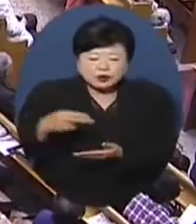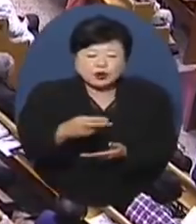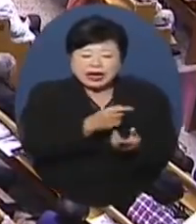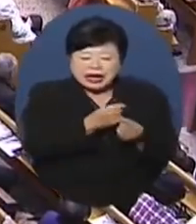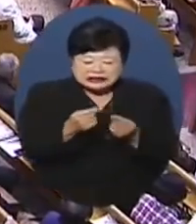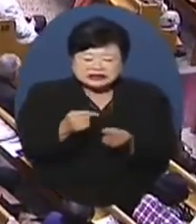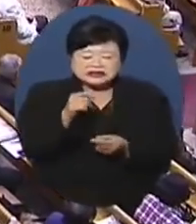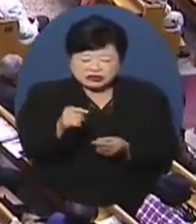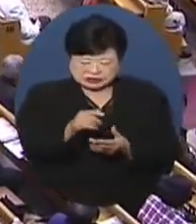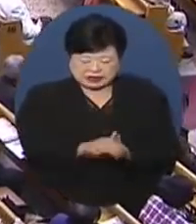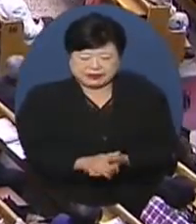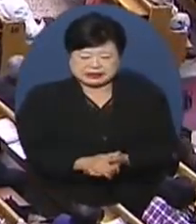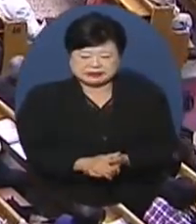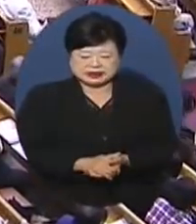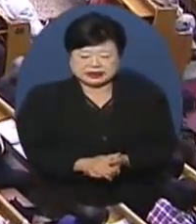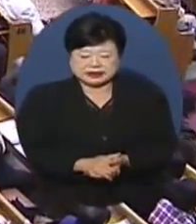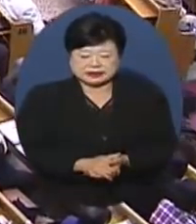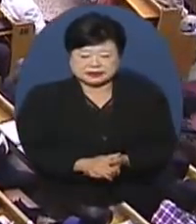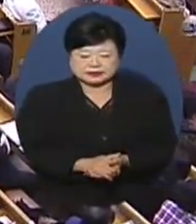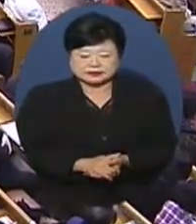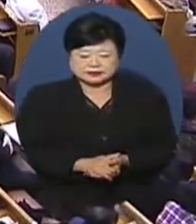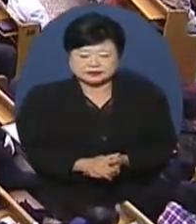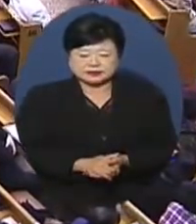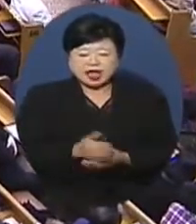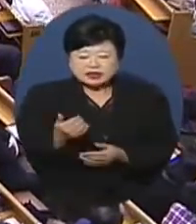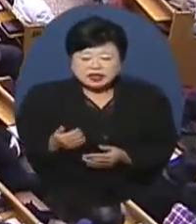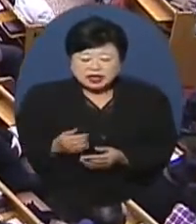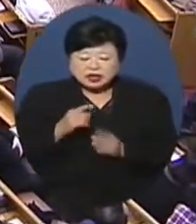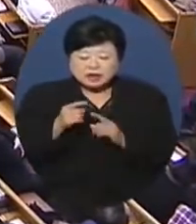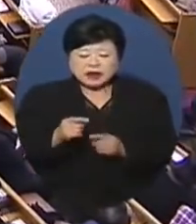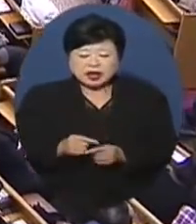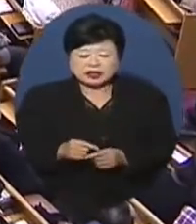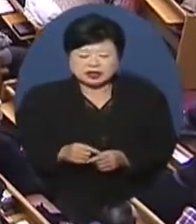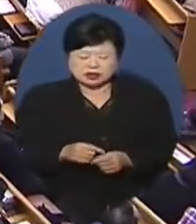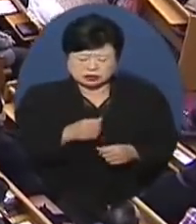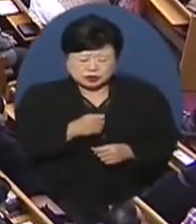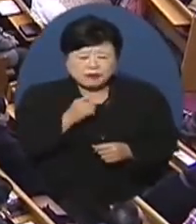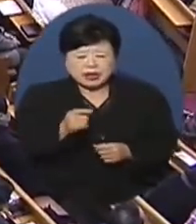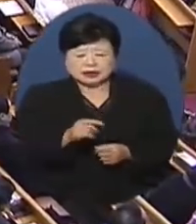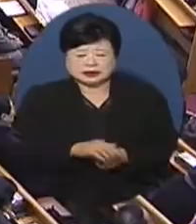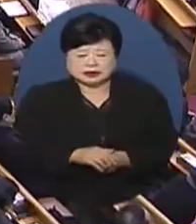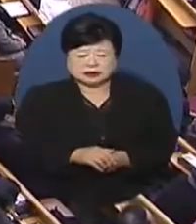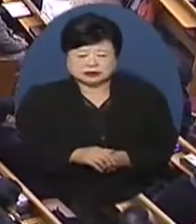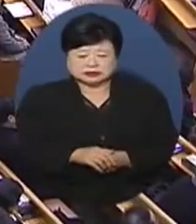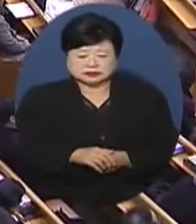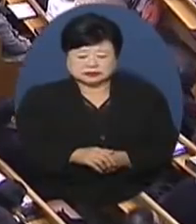그와 같은 것들이라. 전에 너희에게 경계한 것이